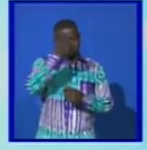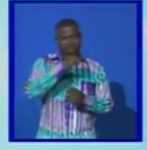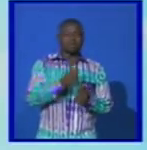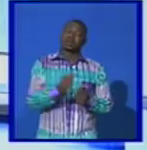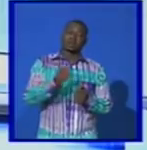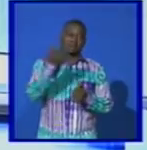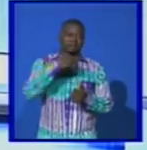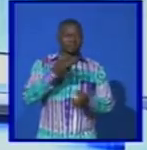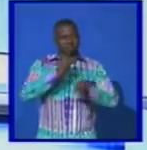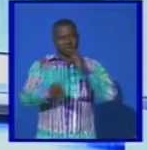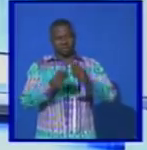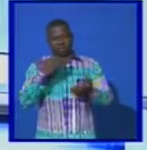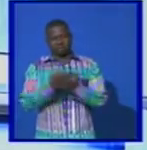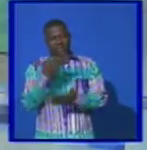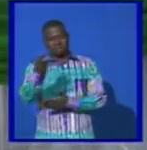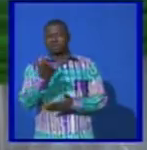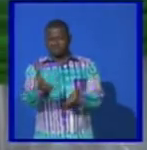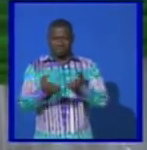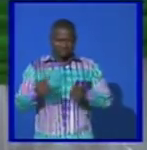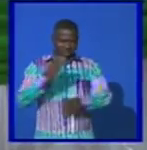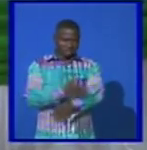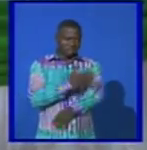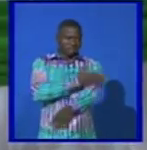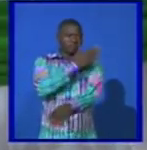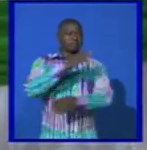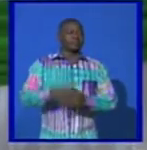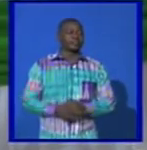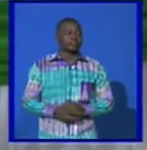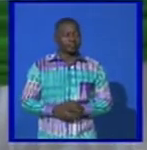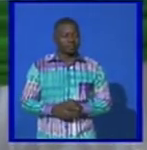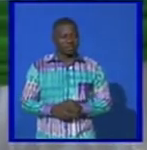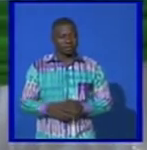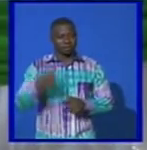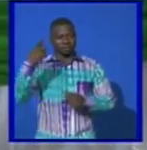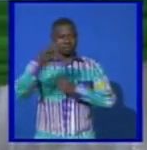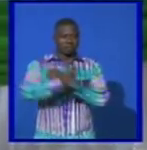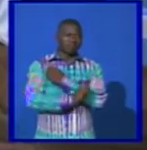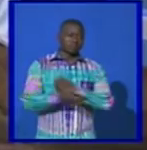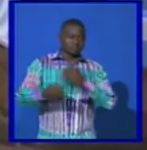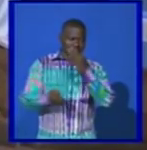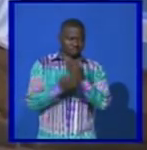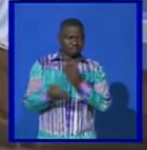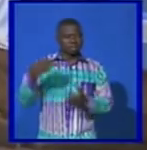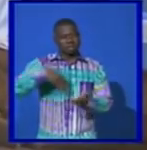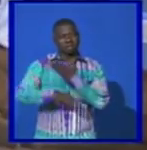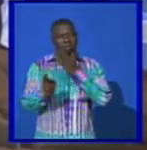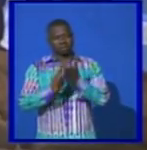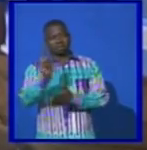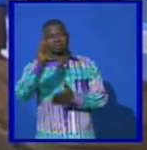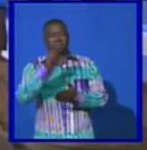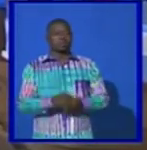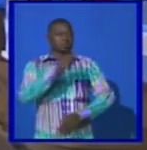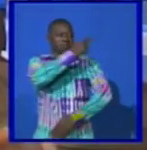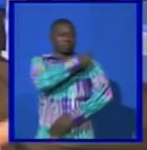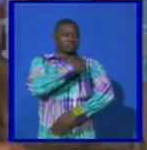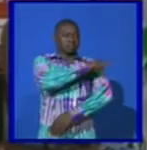populations. Kossoul Koulibaly, Mounir Kéré. Une journée économique à l'Université Norbert Zongo. C'est là que le